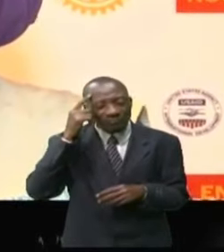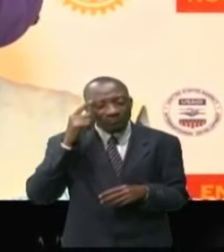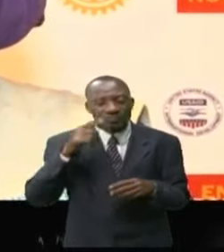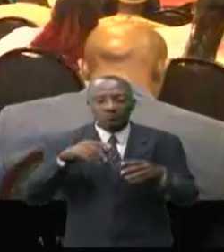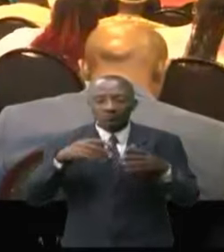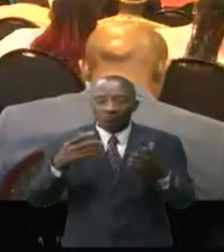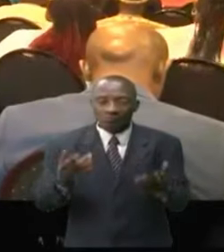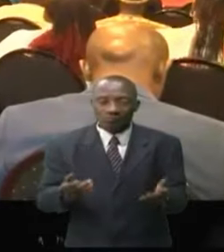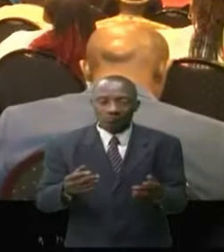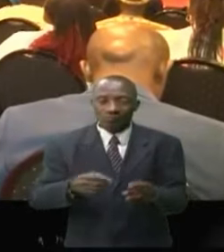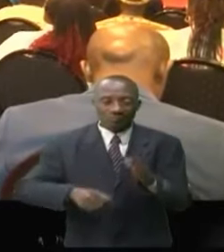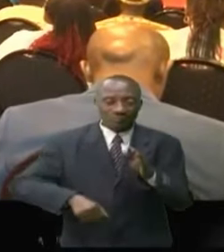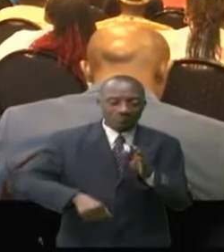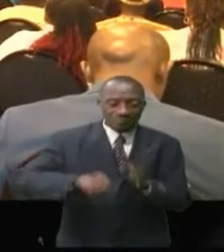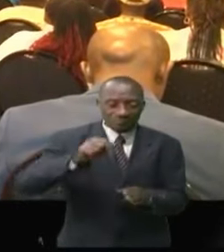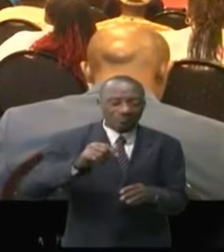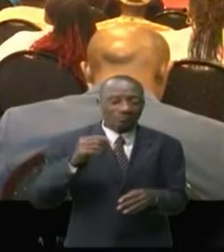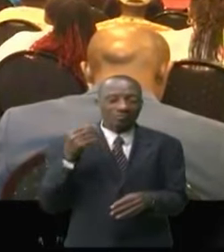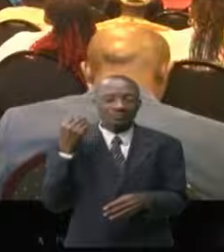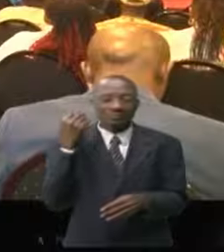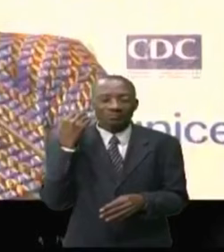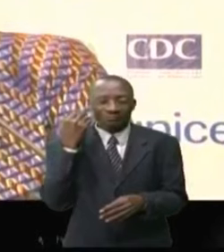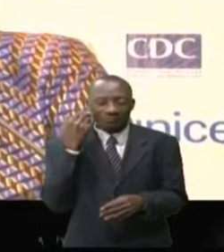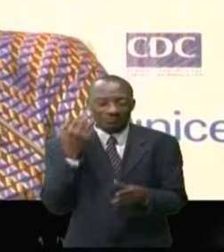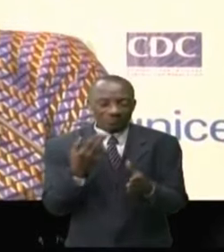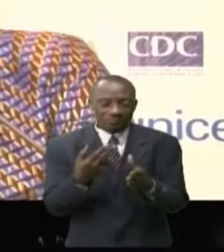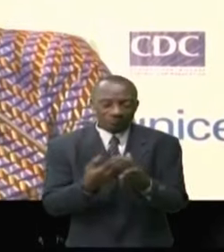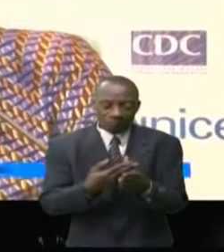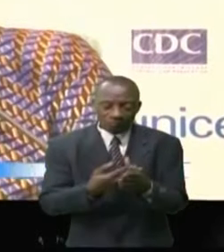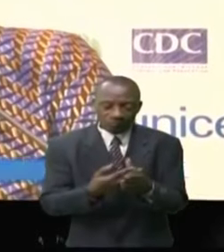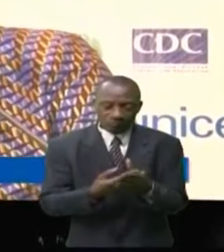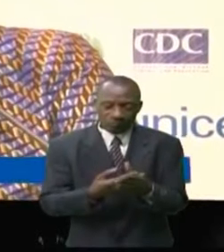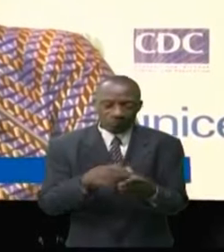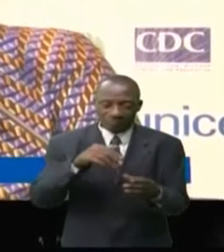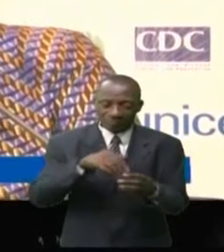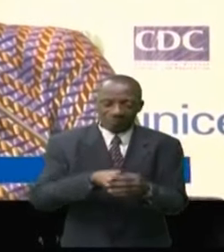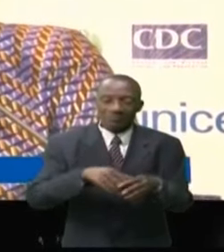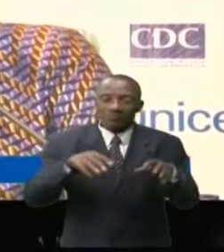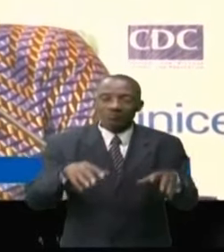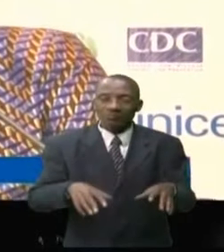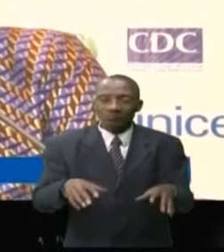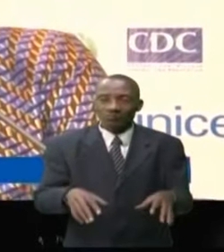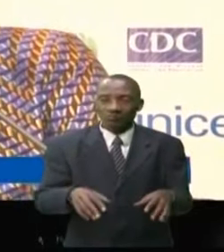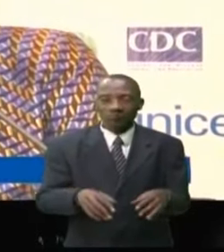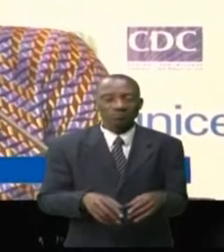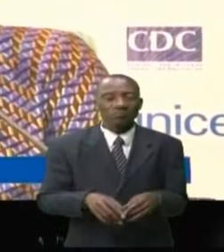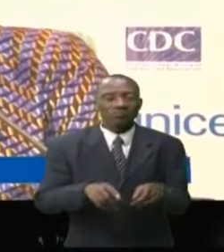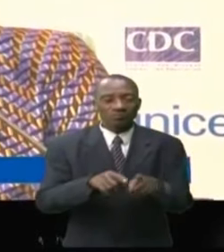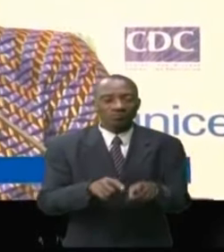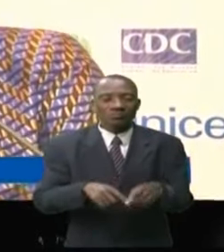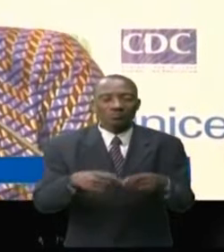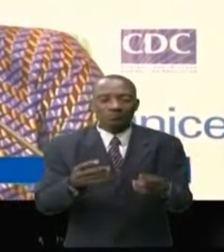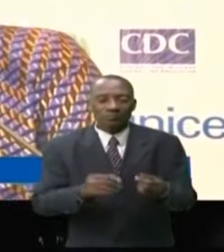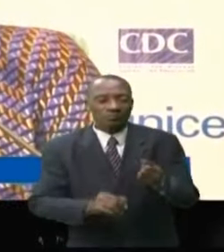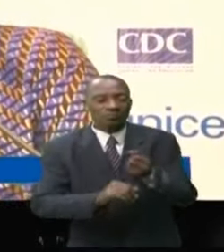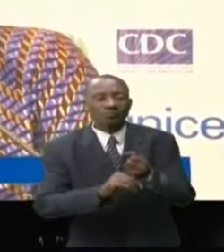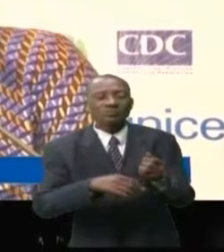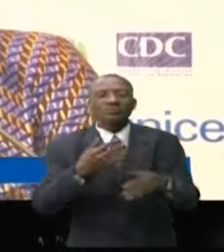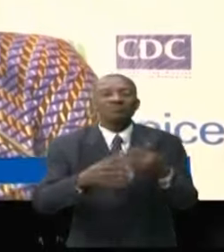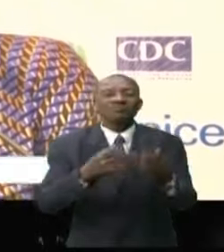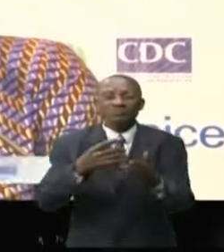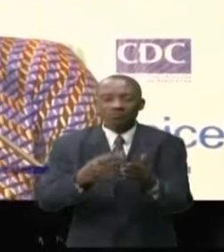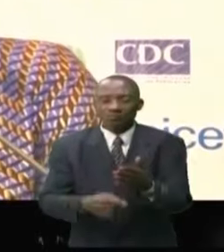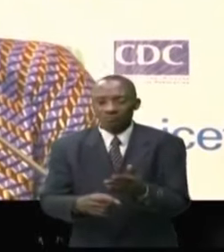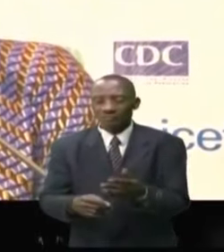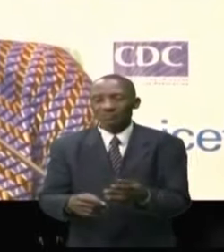hauteur de 99,9 %. on travaille en étroite collaboration avec des acteurs locaux qui